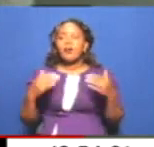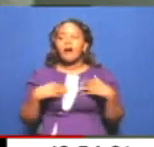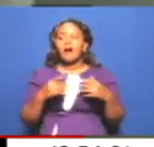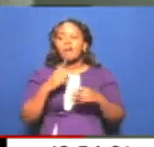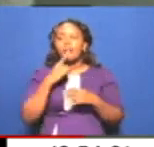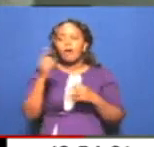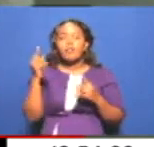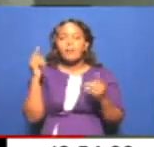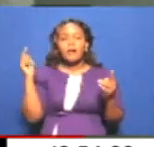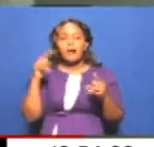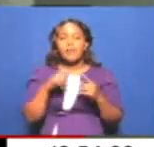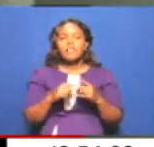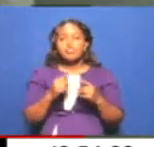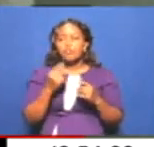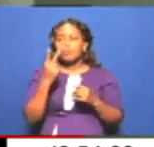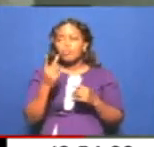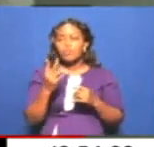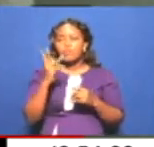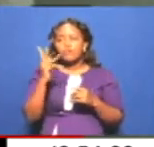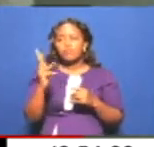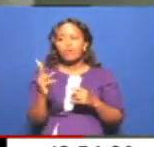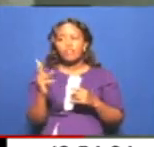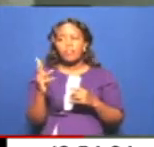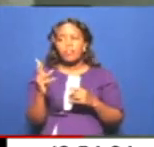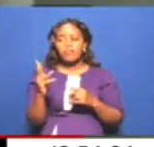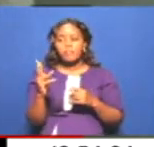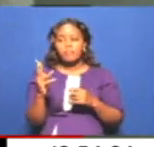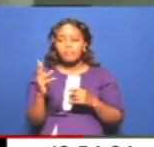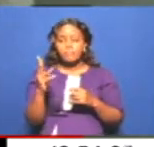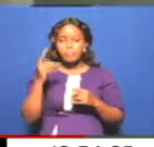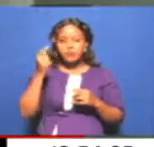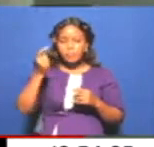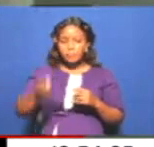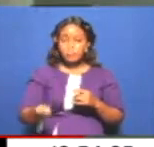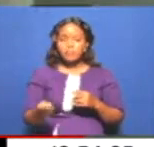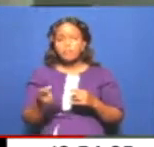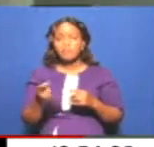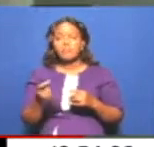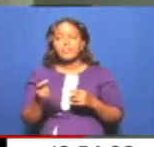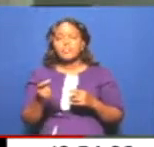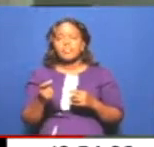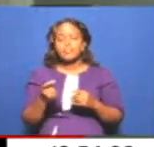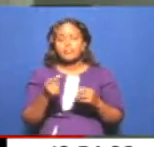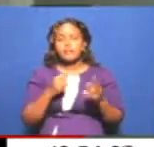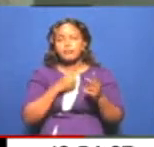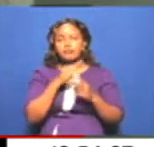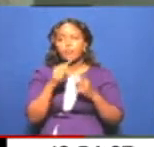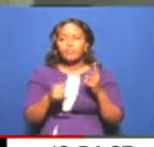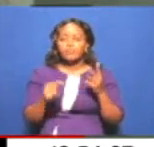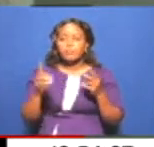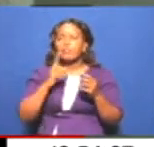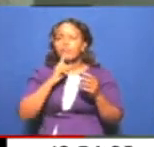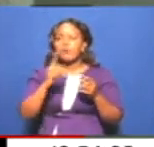24th. Until the 24th, Justice Monica Mbaru aliagiza ya